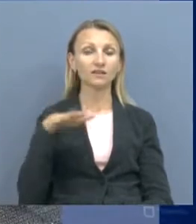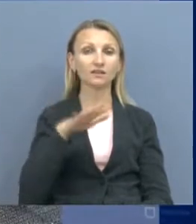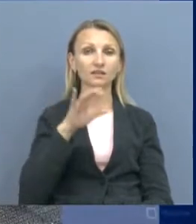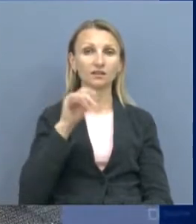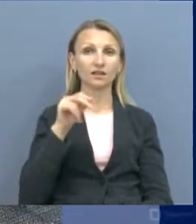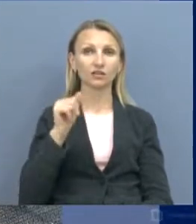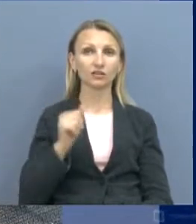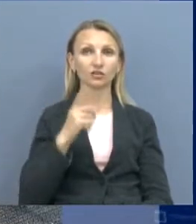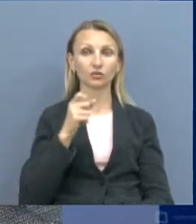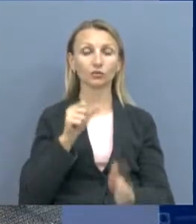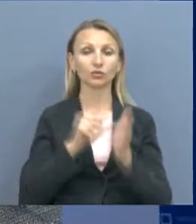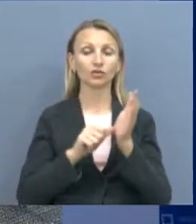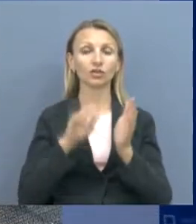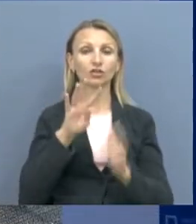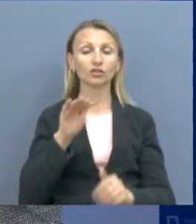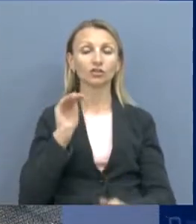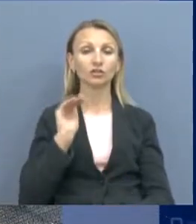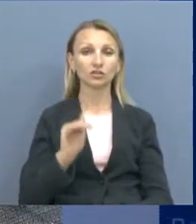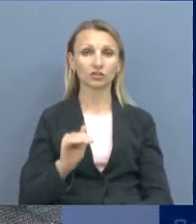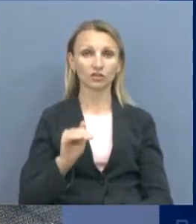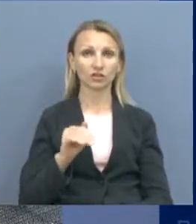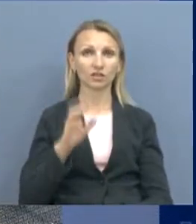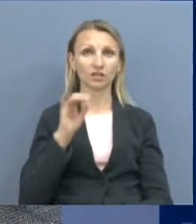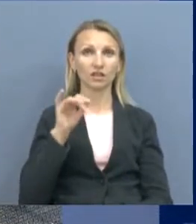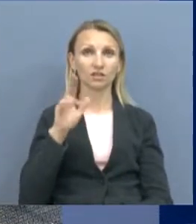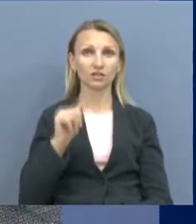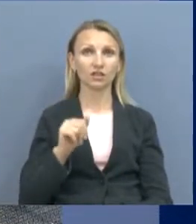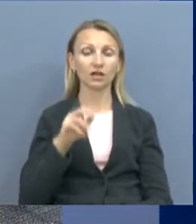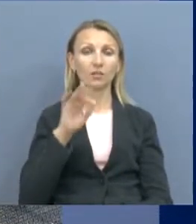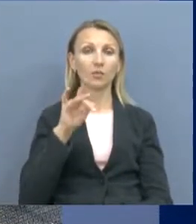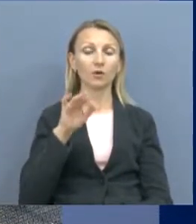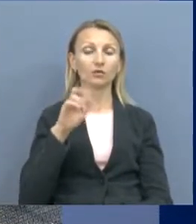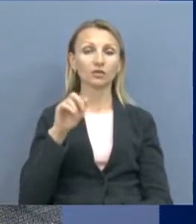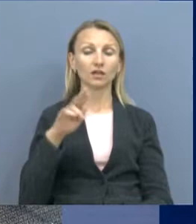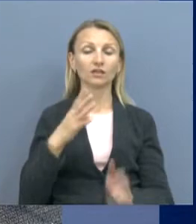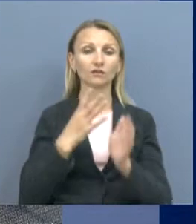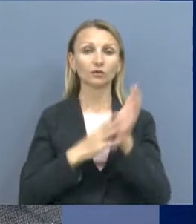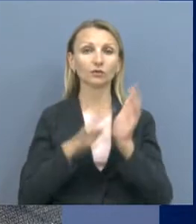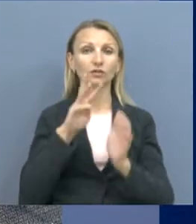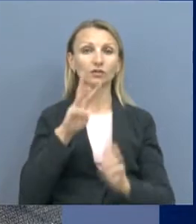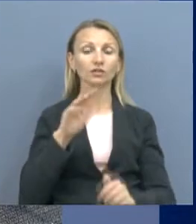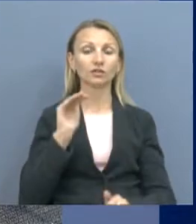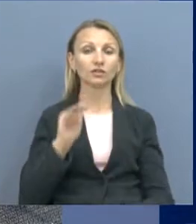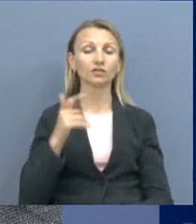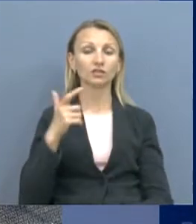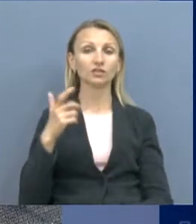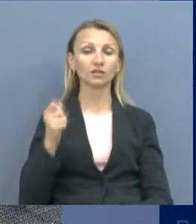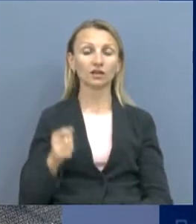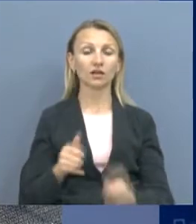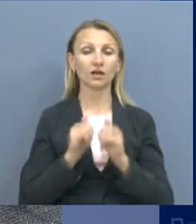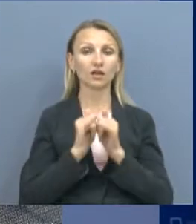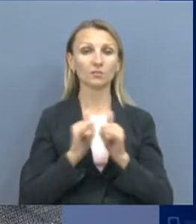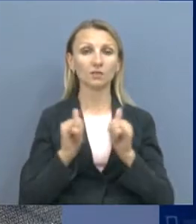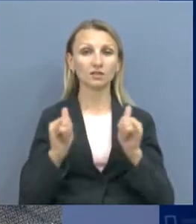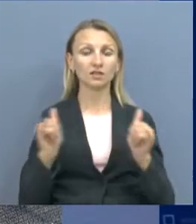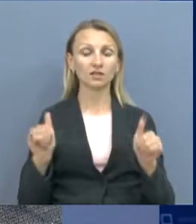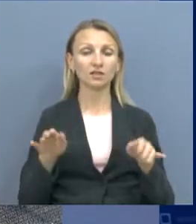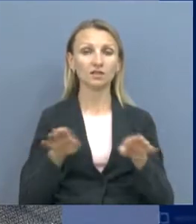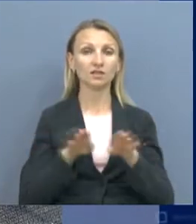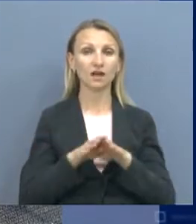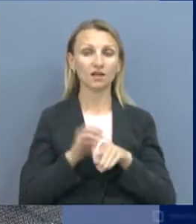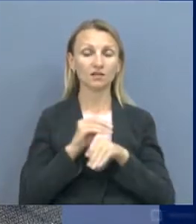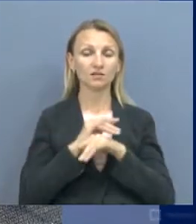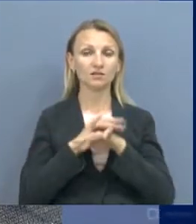164 тысячах гектарах, марокской саранчи на 93 тысячах гектаров. Распространение нестадных